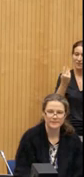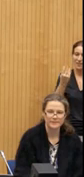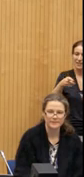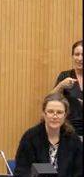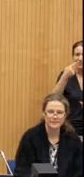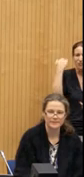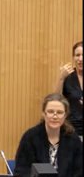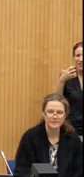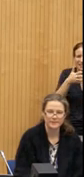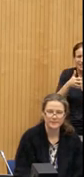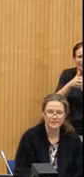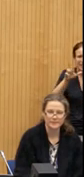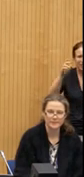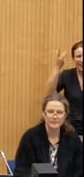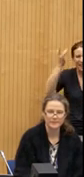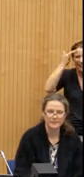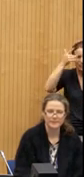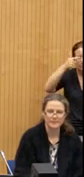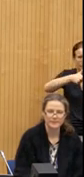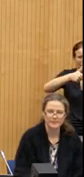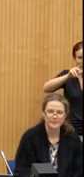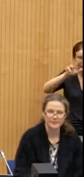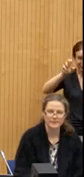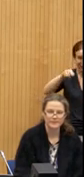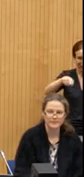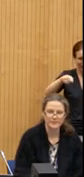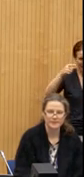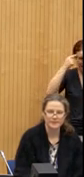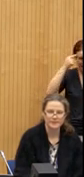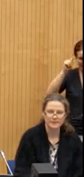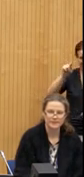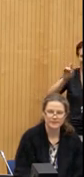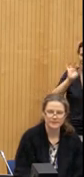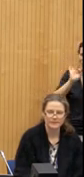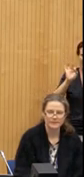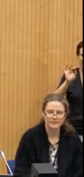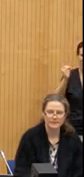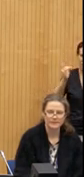wichtig. Und ich würde vorschlagen, dass wir